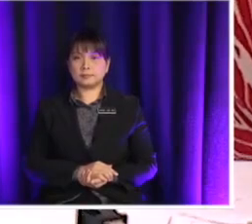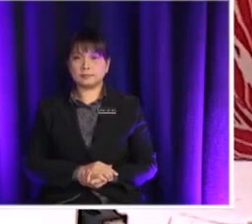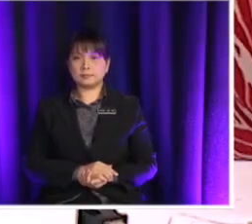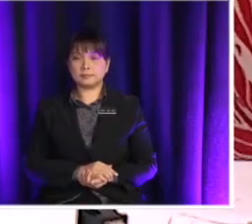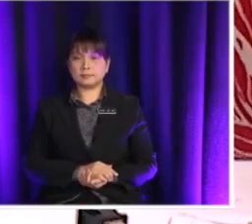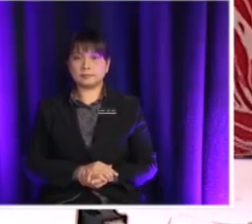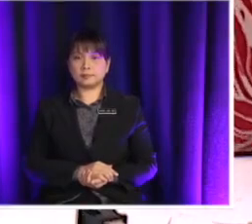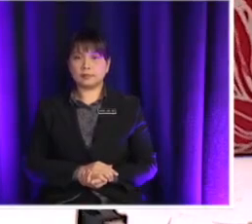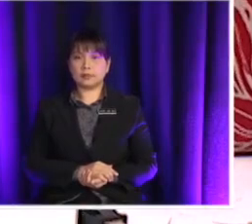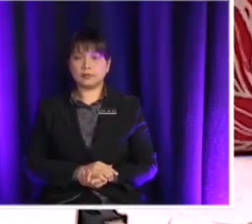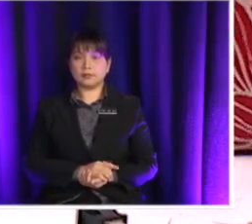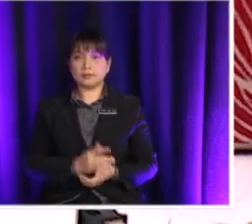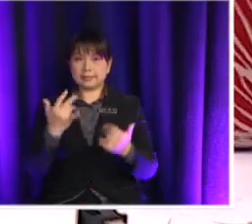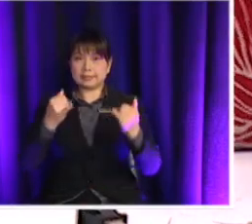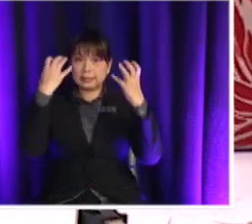yang tadi kita punya